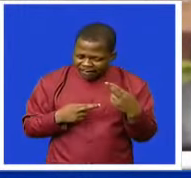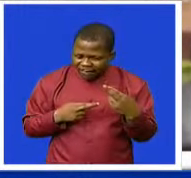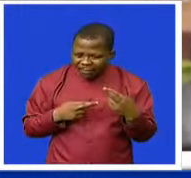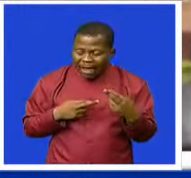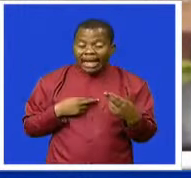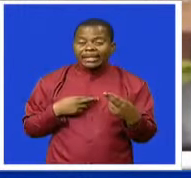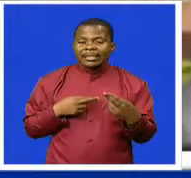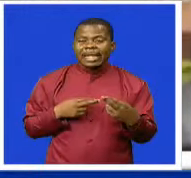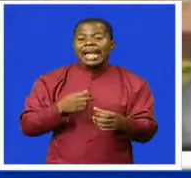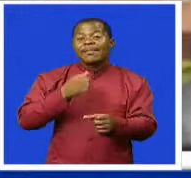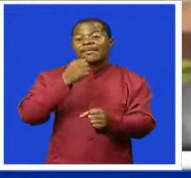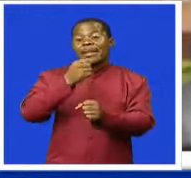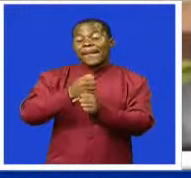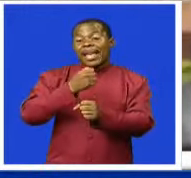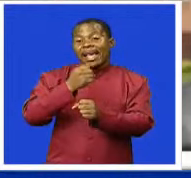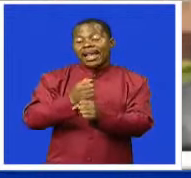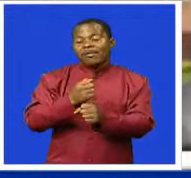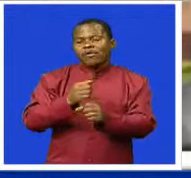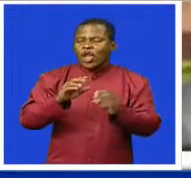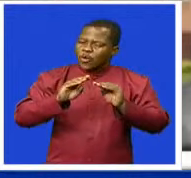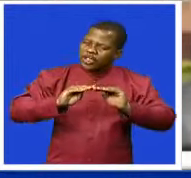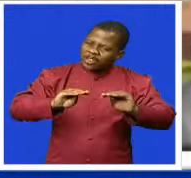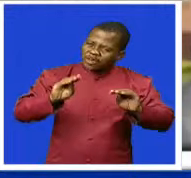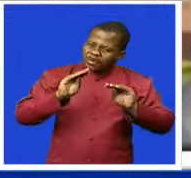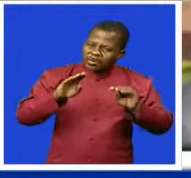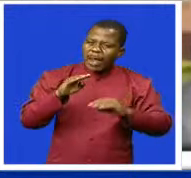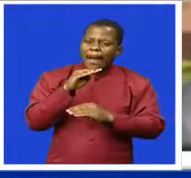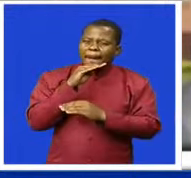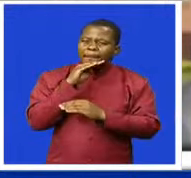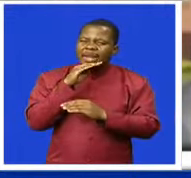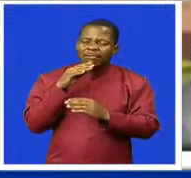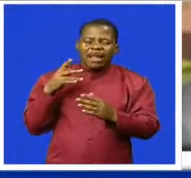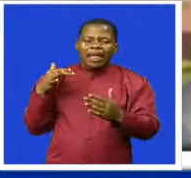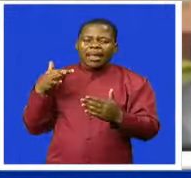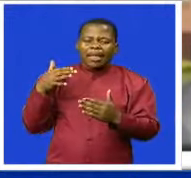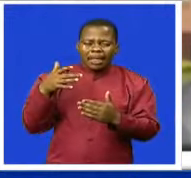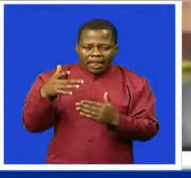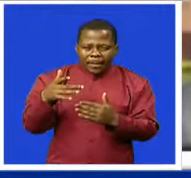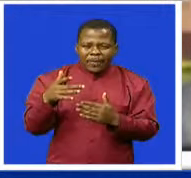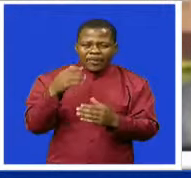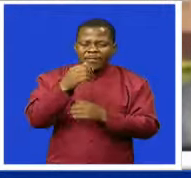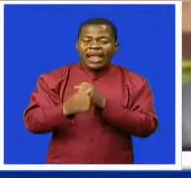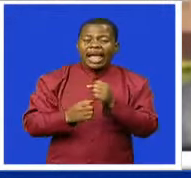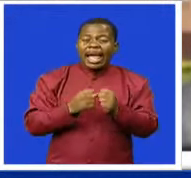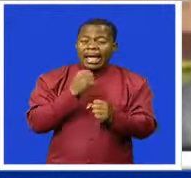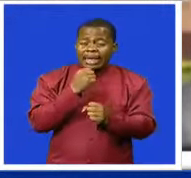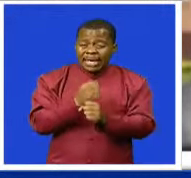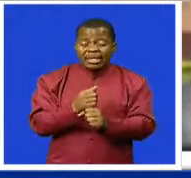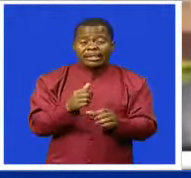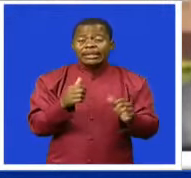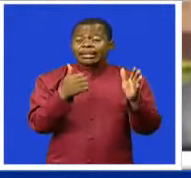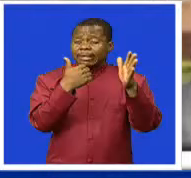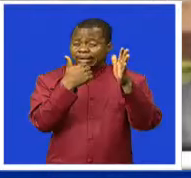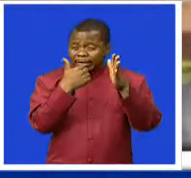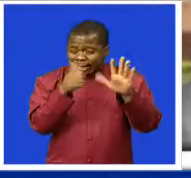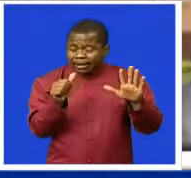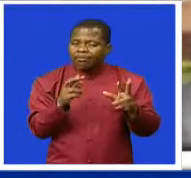nga 2004 mangokuqala kufundisa. Ngakhanza Mrs. Jiyane sekavela